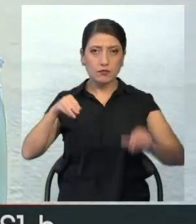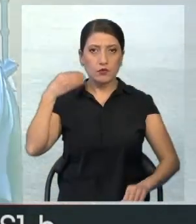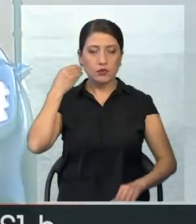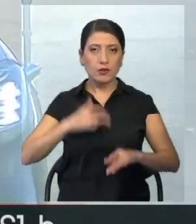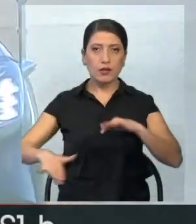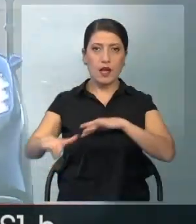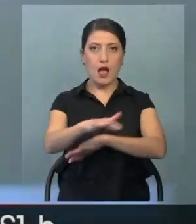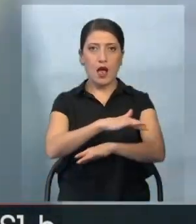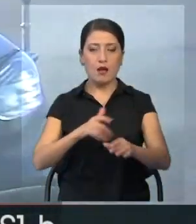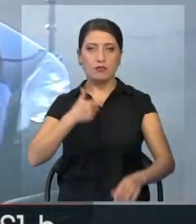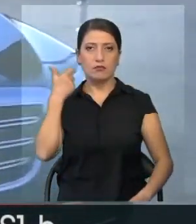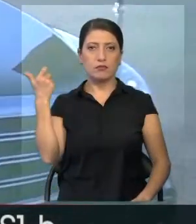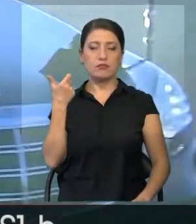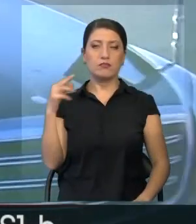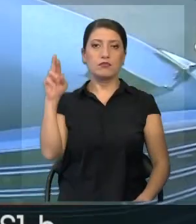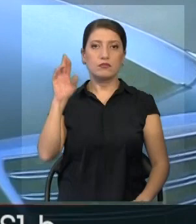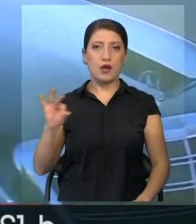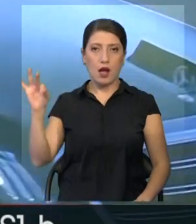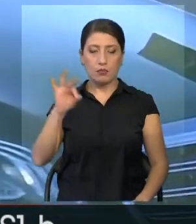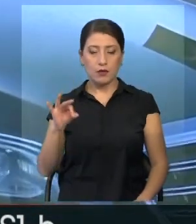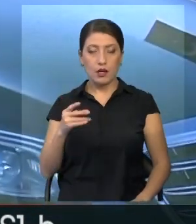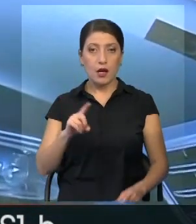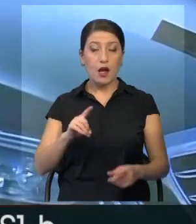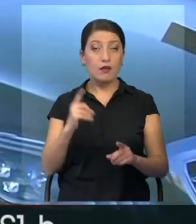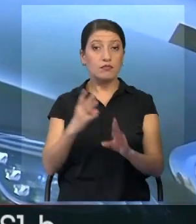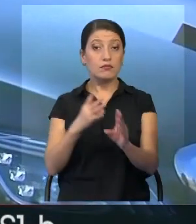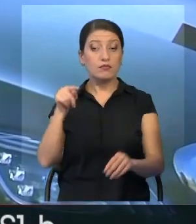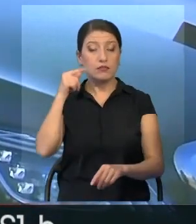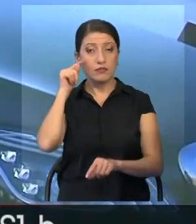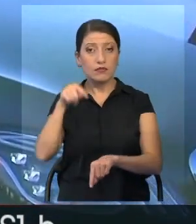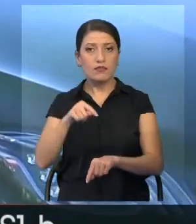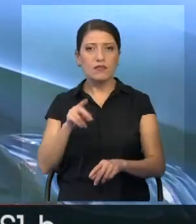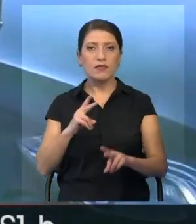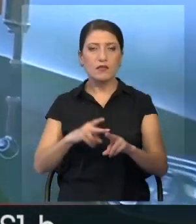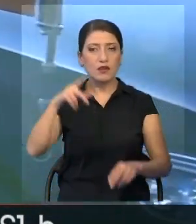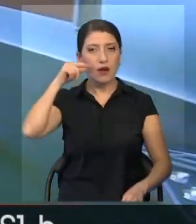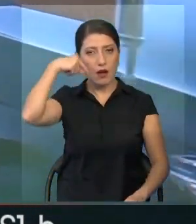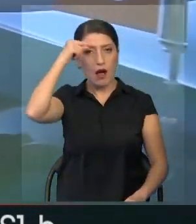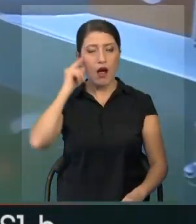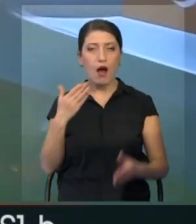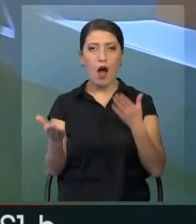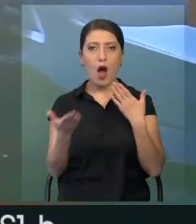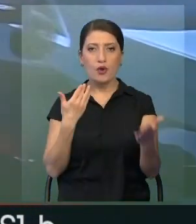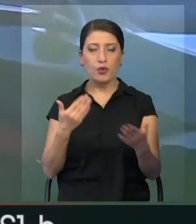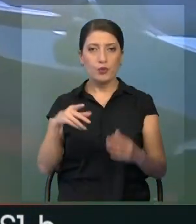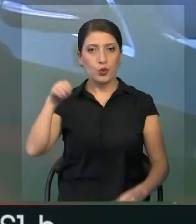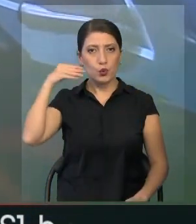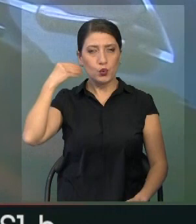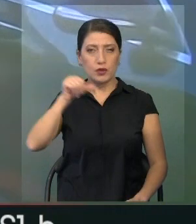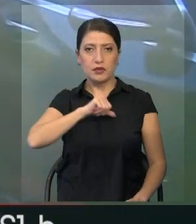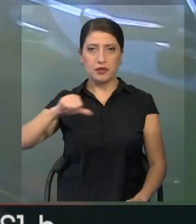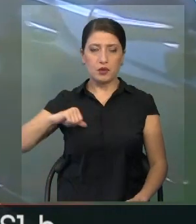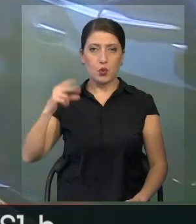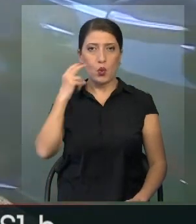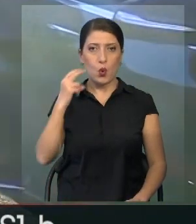տարածաշրջանի տերուտիրական կարգելու համար։ Եվ դա առաջին հերթին ազդում է հայ-ադրբեջանական հարաբերությունների վրա։ Անկարայի ձեռքով